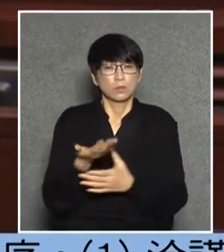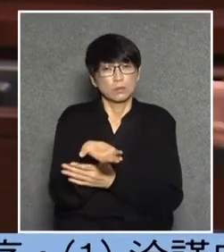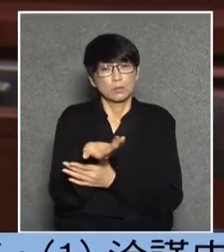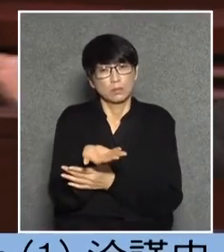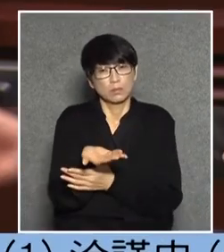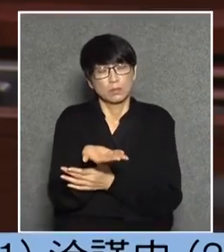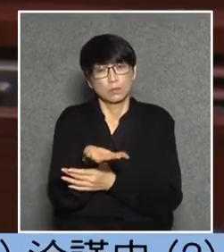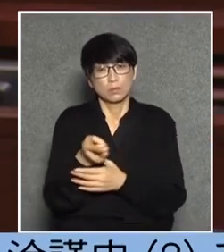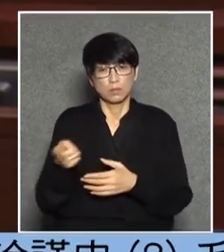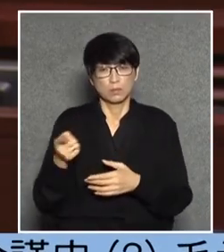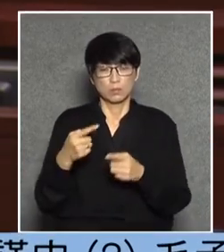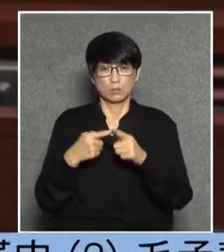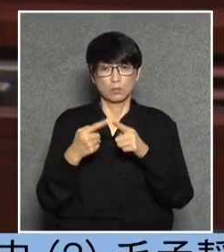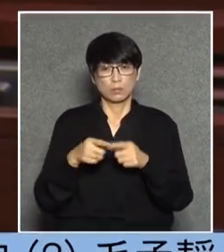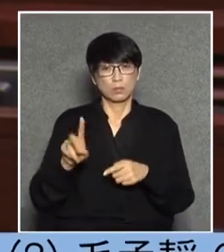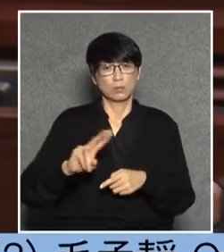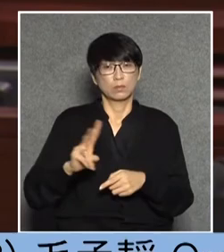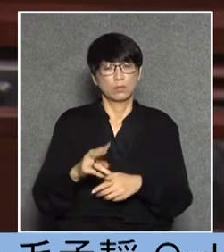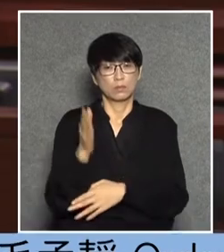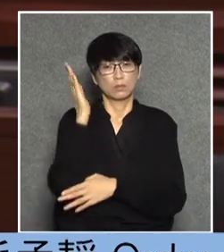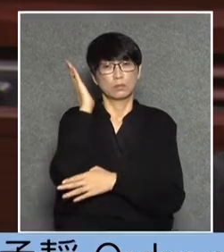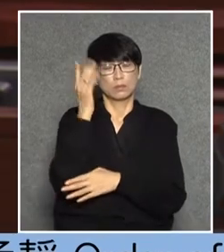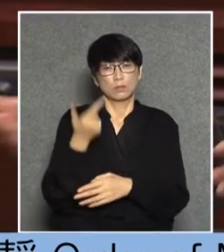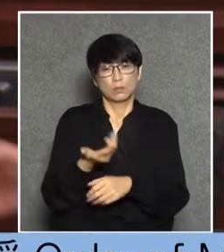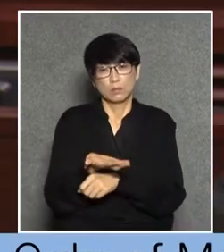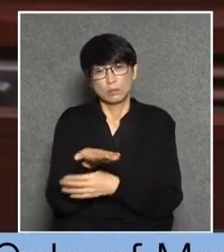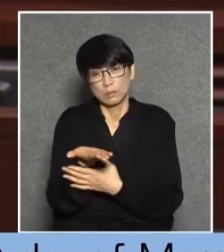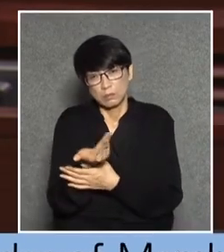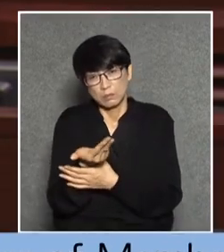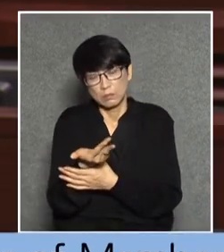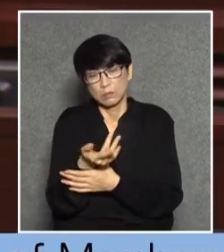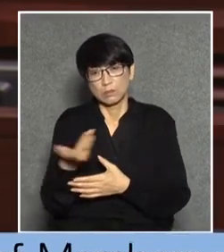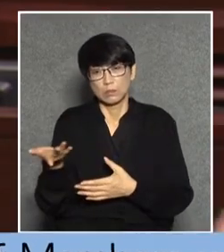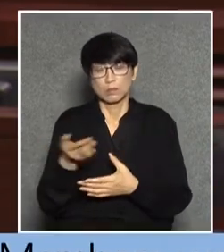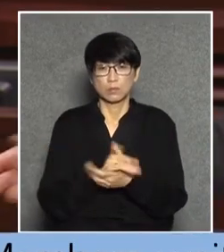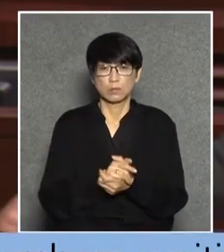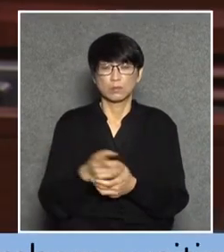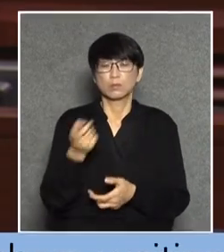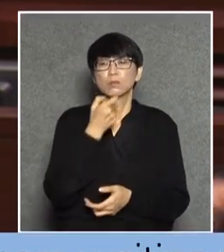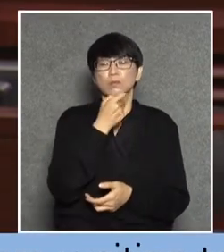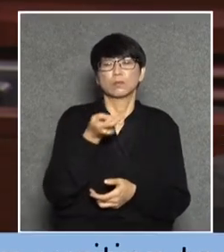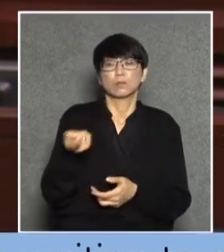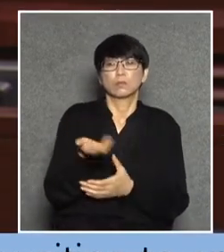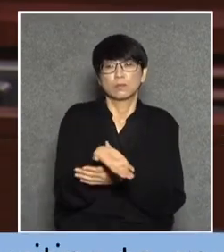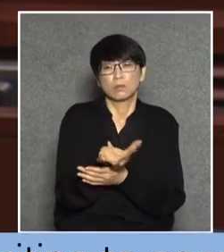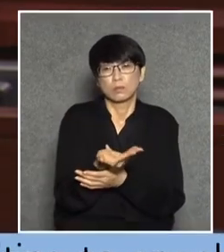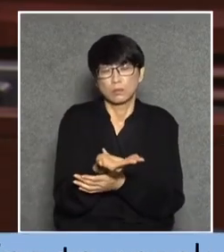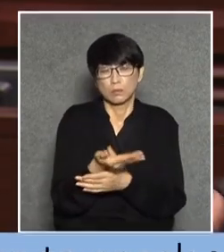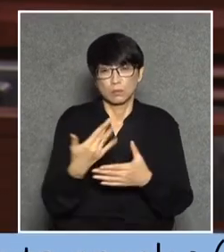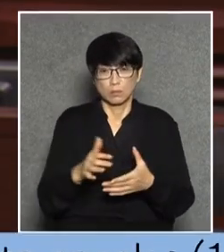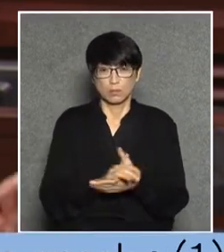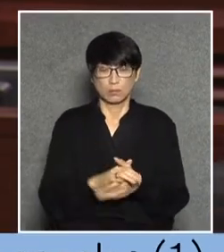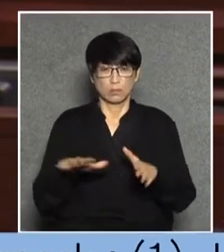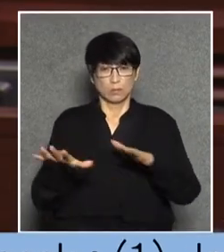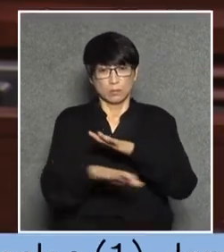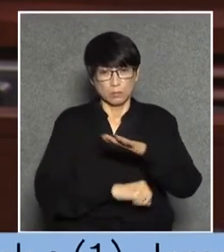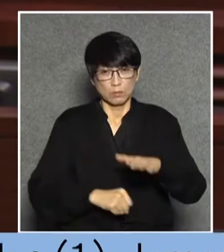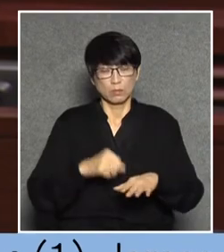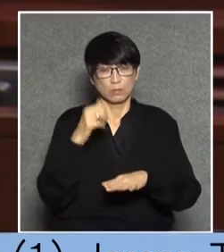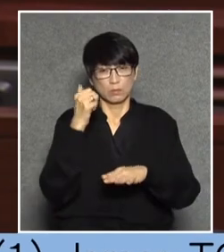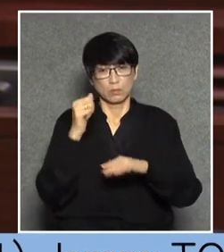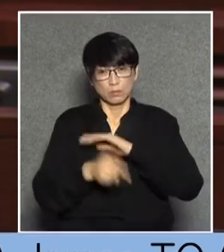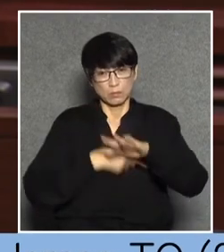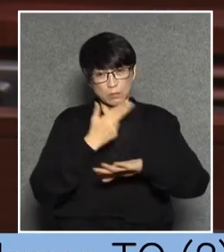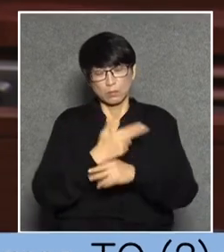唉，嗰班有黑衣嚟嘅李嘉誠嗰啲，唉，拿少俾佢中意黑到啲錢翻嚟搶翻嚟都好，唔攞攞佢咁